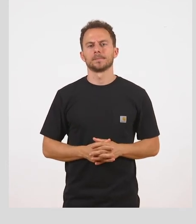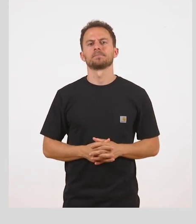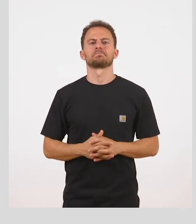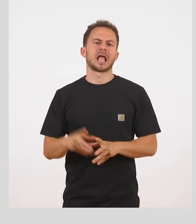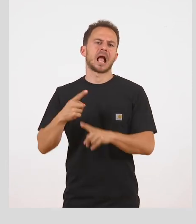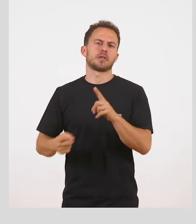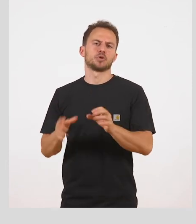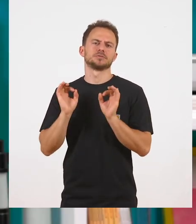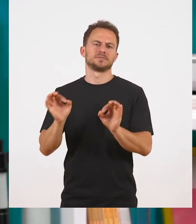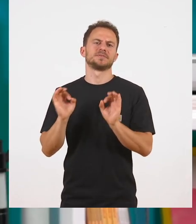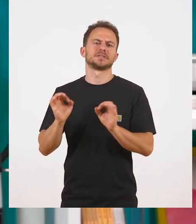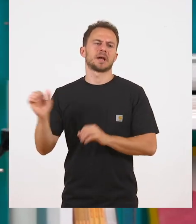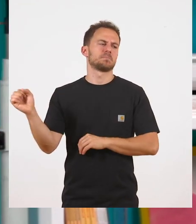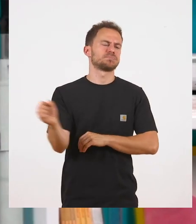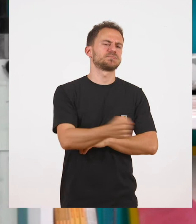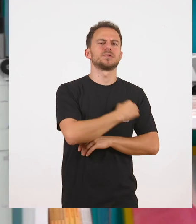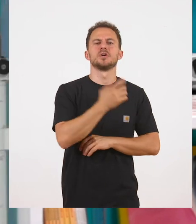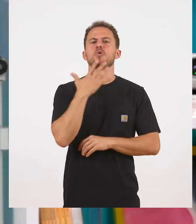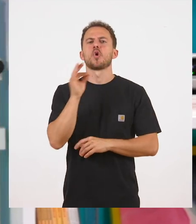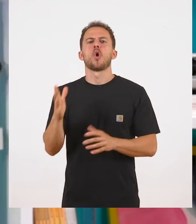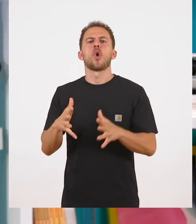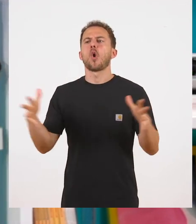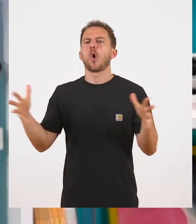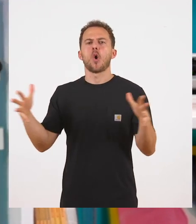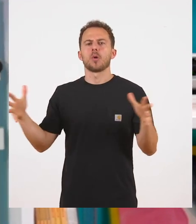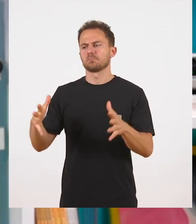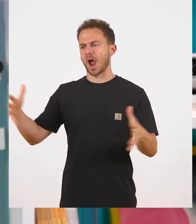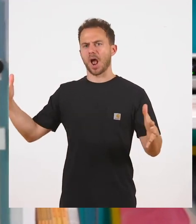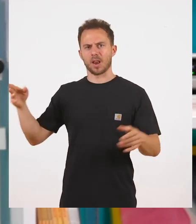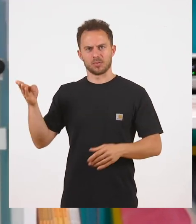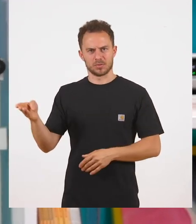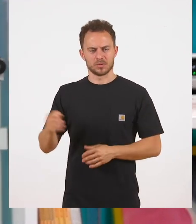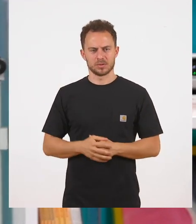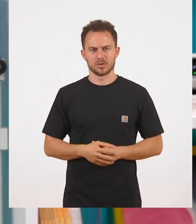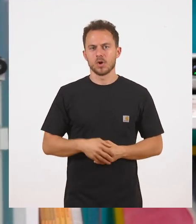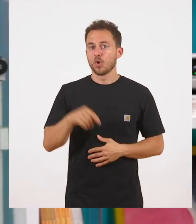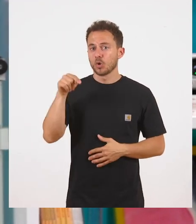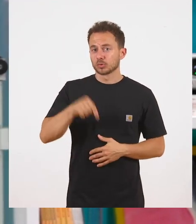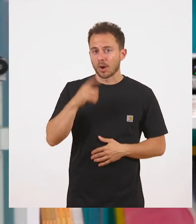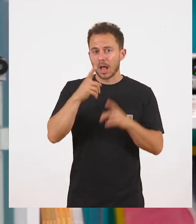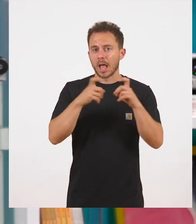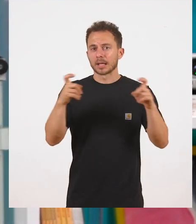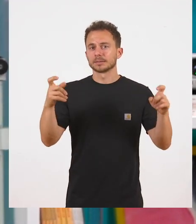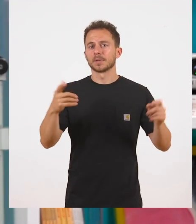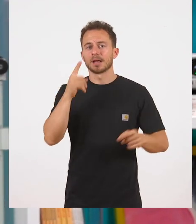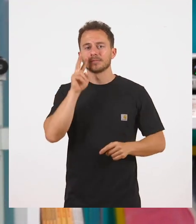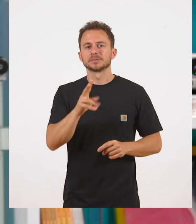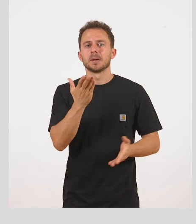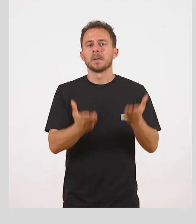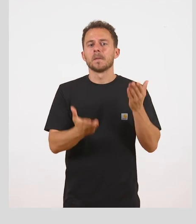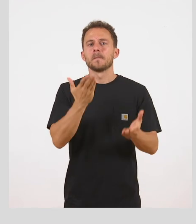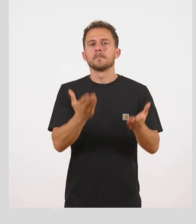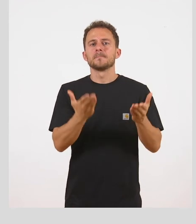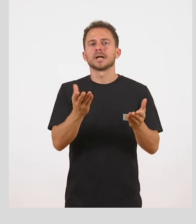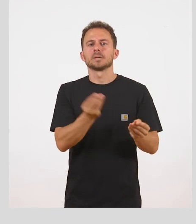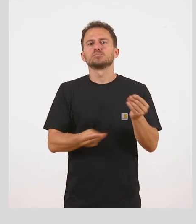Μα φυσικά ο χαλκός. Πιάνει και πιο πολύ χώρο. Ποια από τα δύο αντικείμενα έχει μεγαλύτερη μάζα?